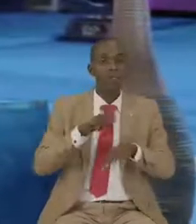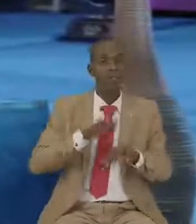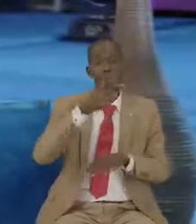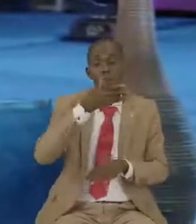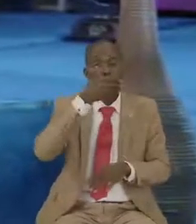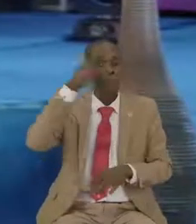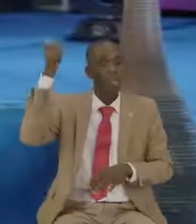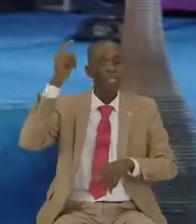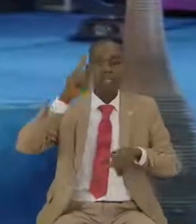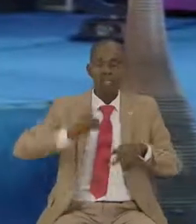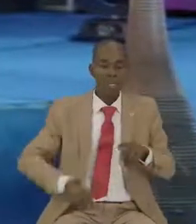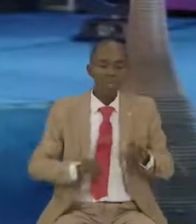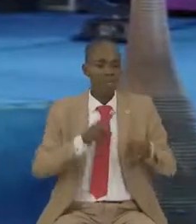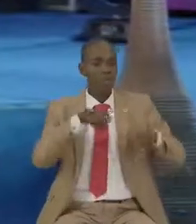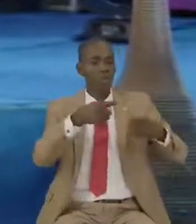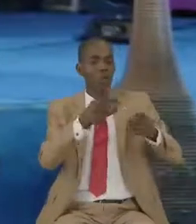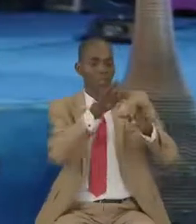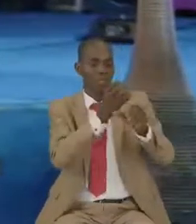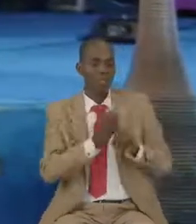fait de son mieux,